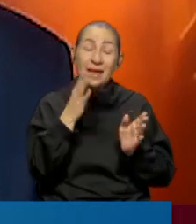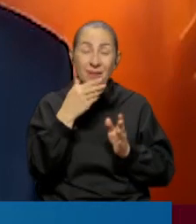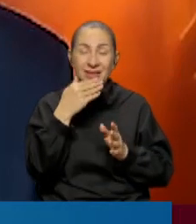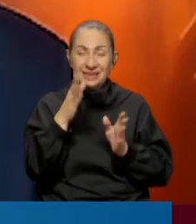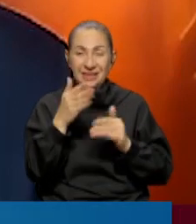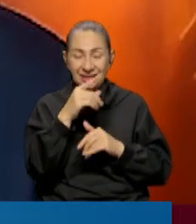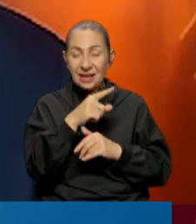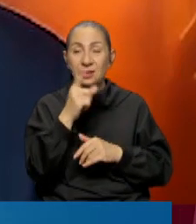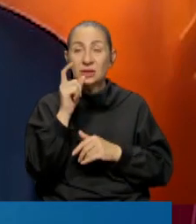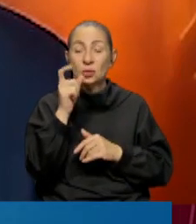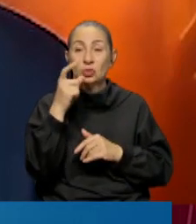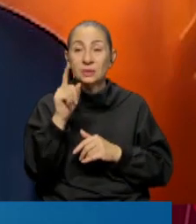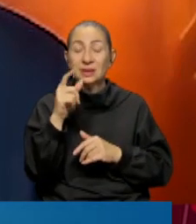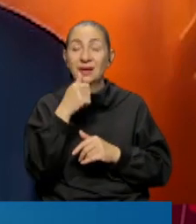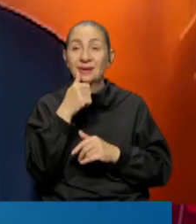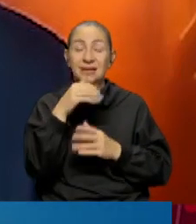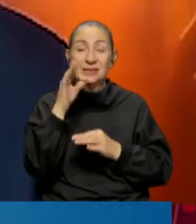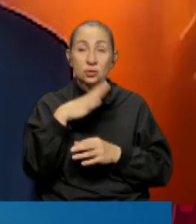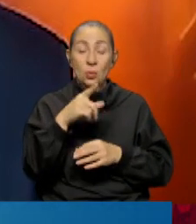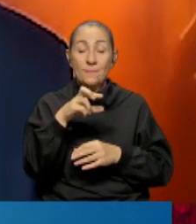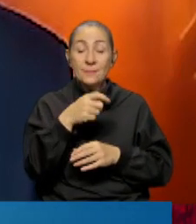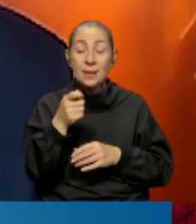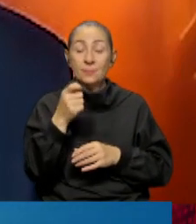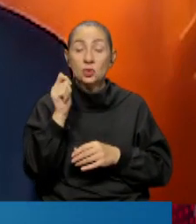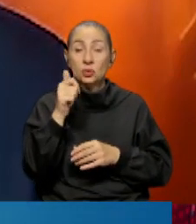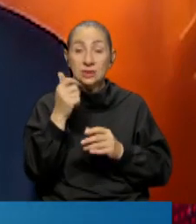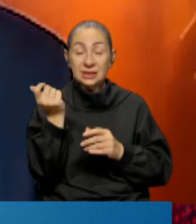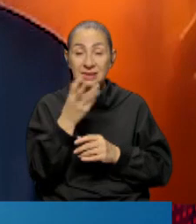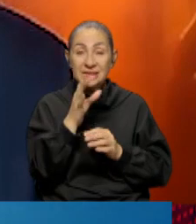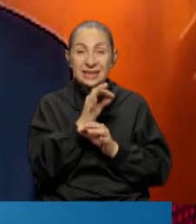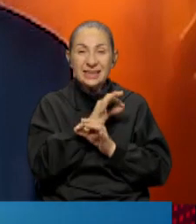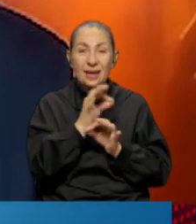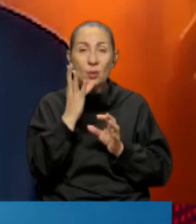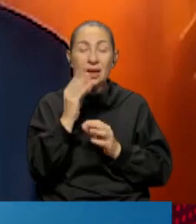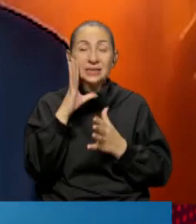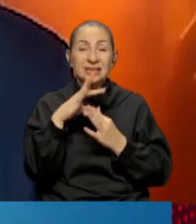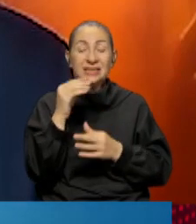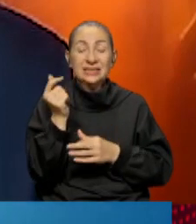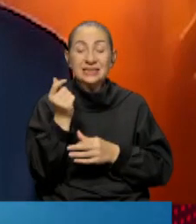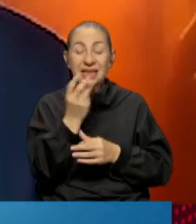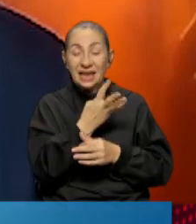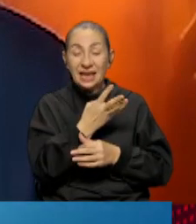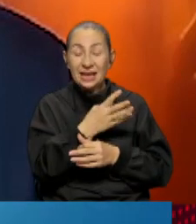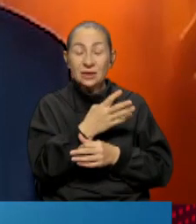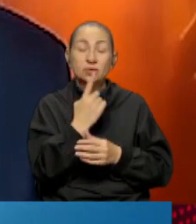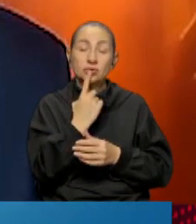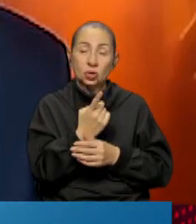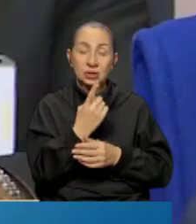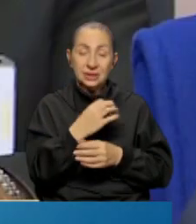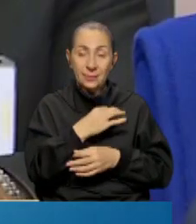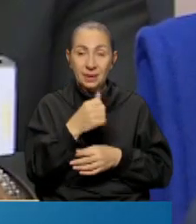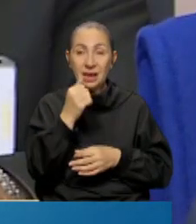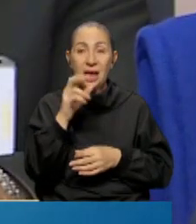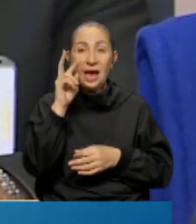erkeklerden de 9000 gün isteniyordu. Bu prim gün sayısını tamamlayan kişilerin sayılarını söylüyor Sayın